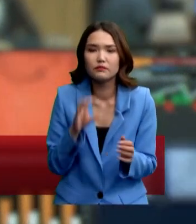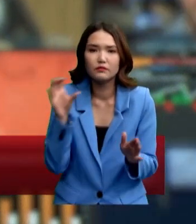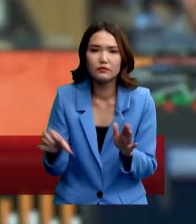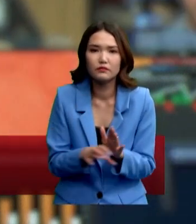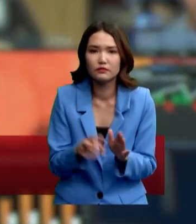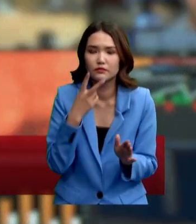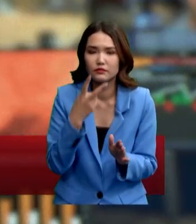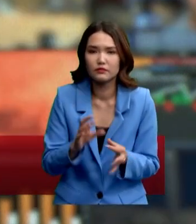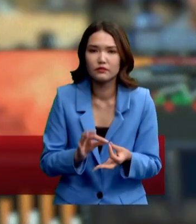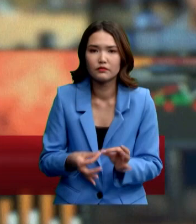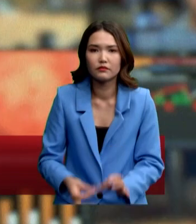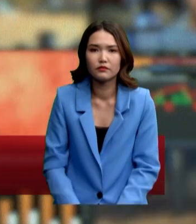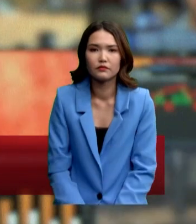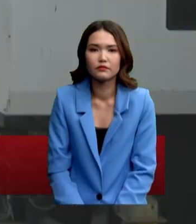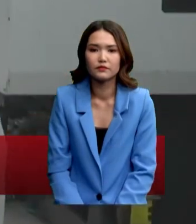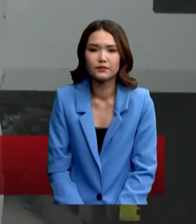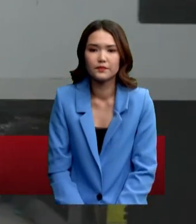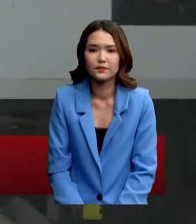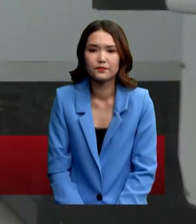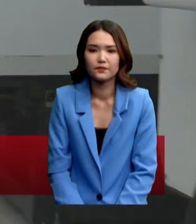Дайырқызының репортажында.